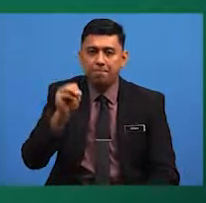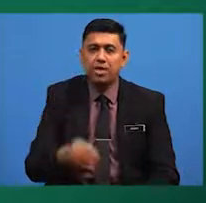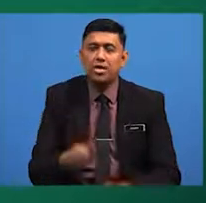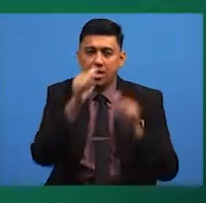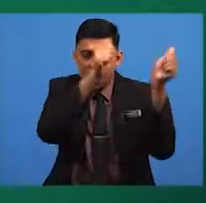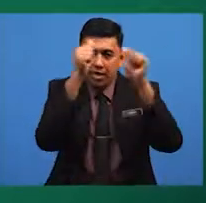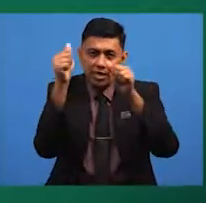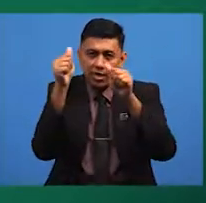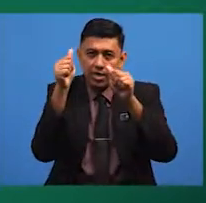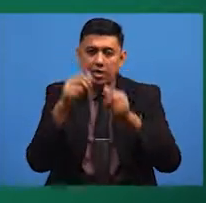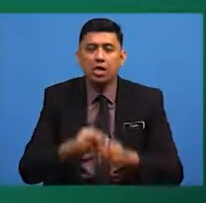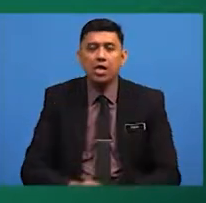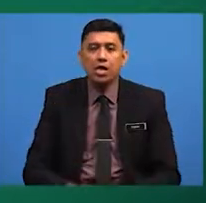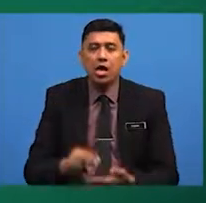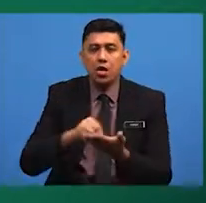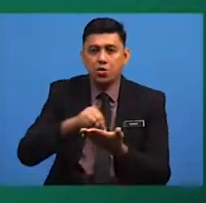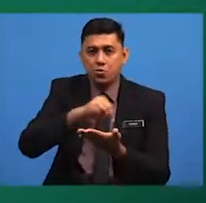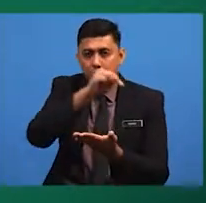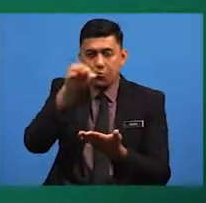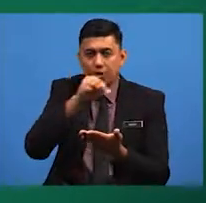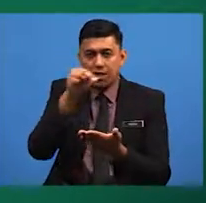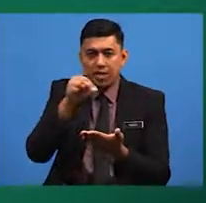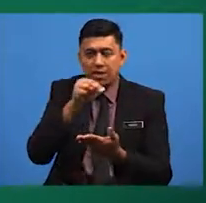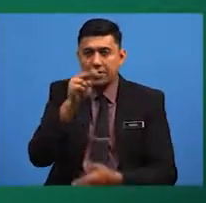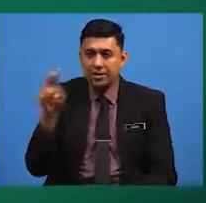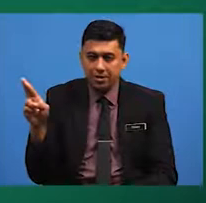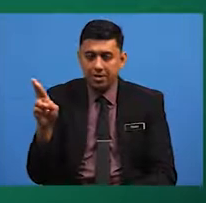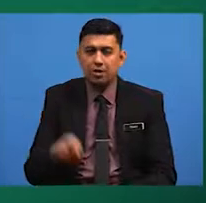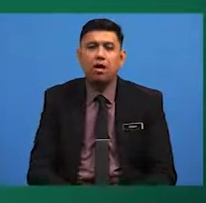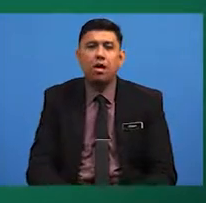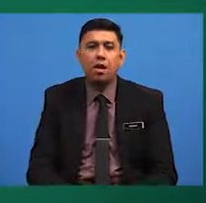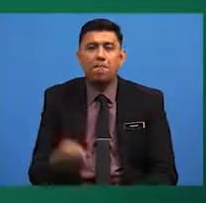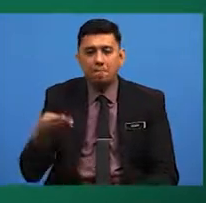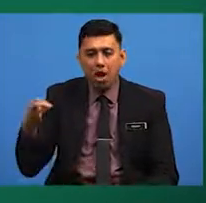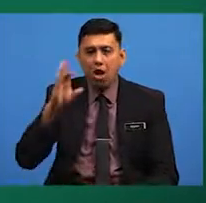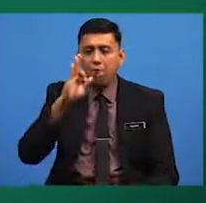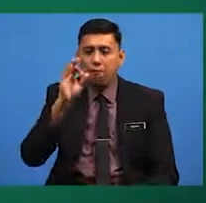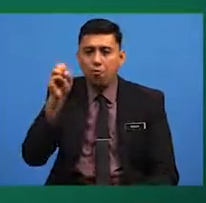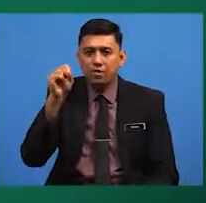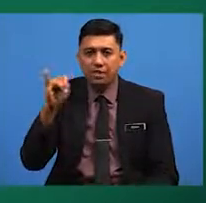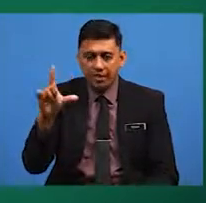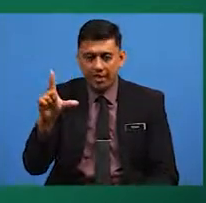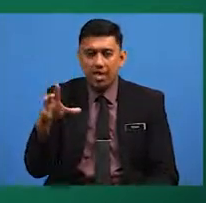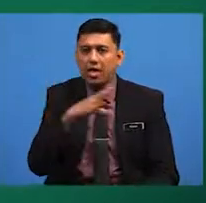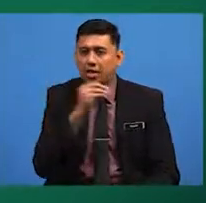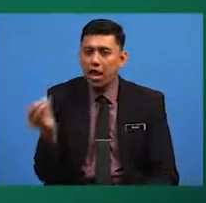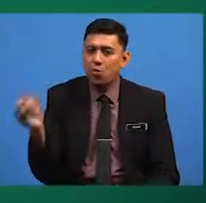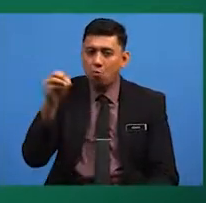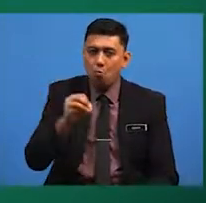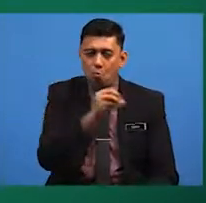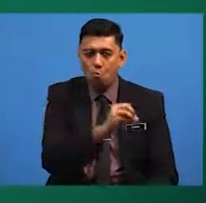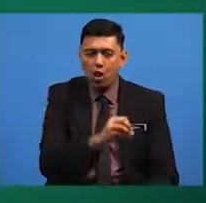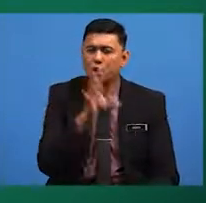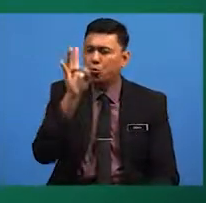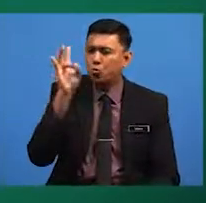Nokia bahan api fosfin dan ombak ke-77 sumber